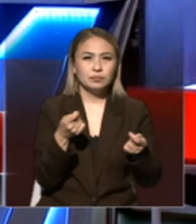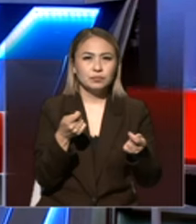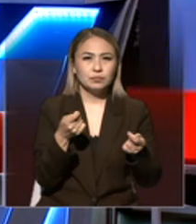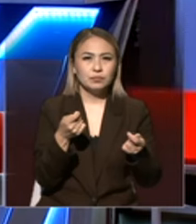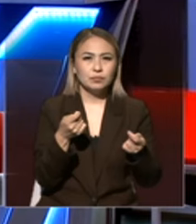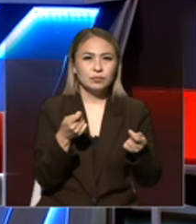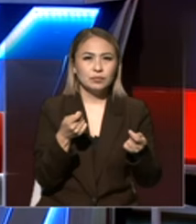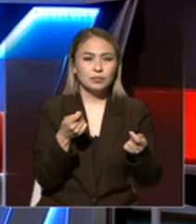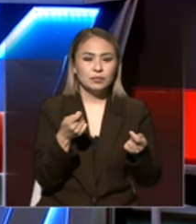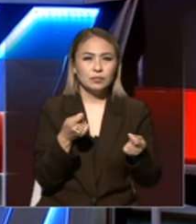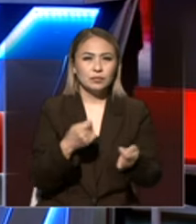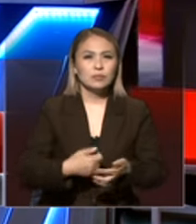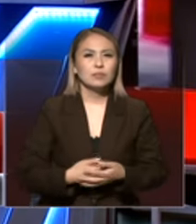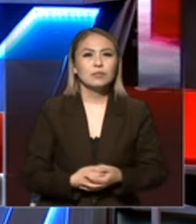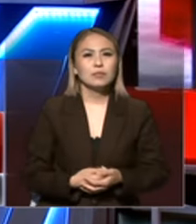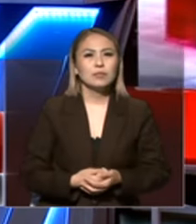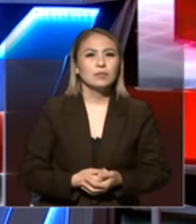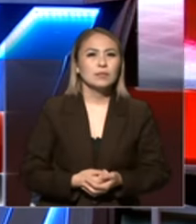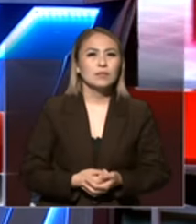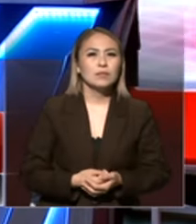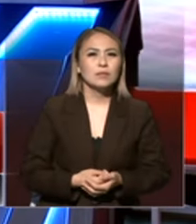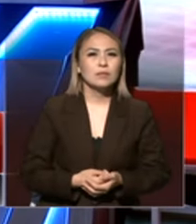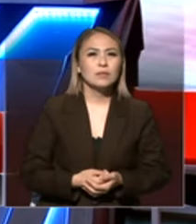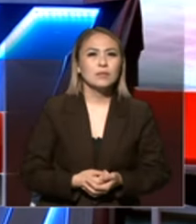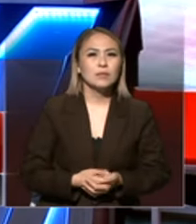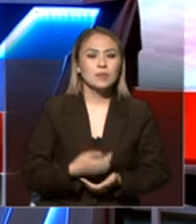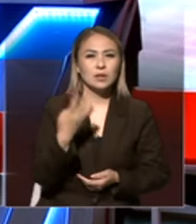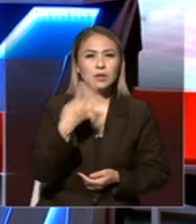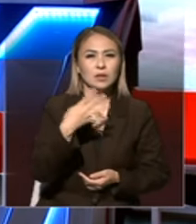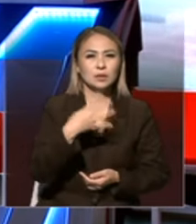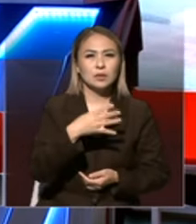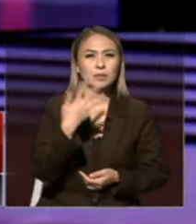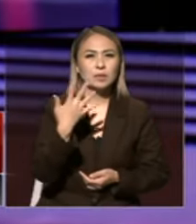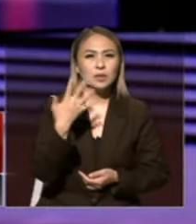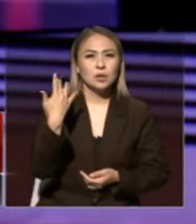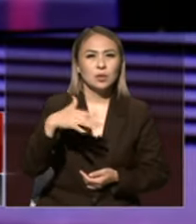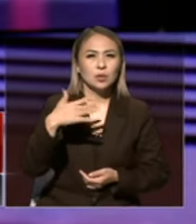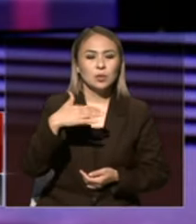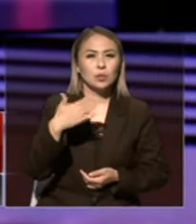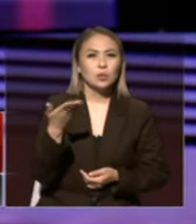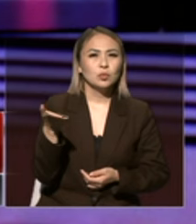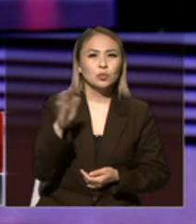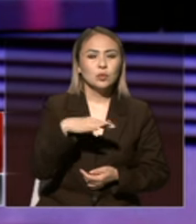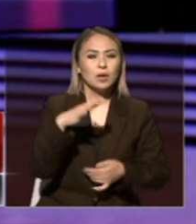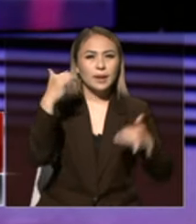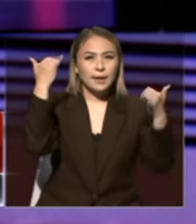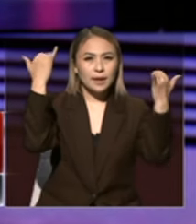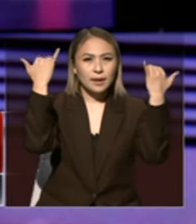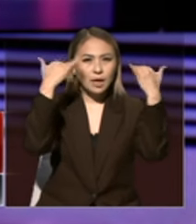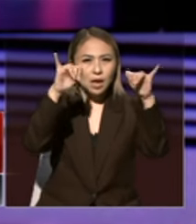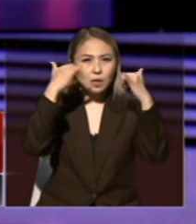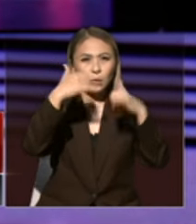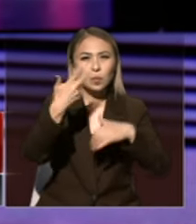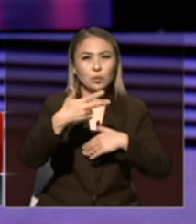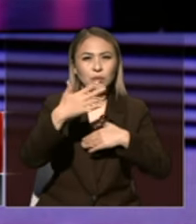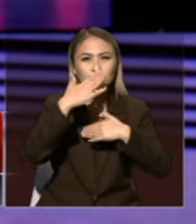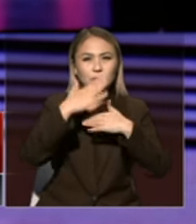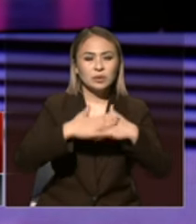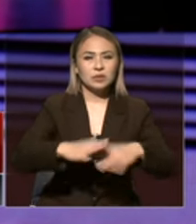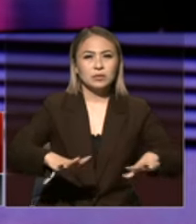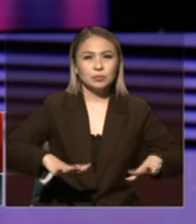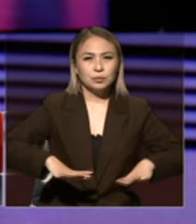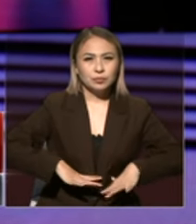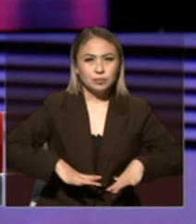Сонда где-то бір 40-45-50-ге жақын мал ұстаймыз, қара мал. 30-ға жақын жылқы